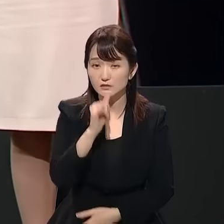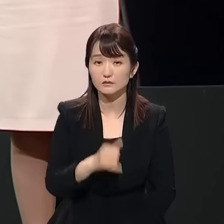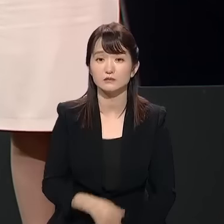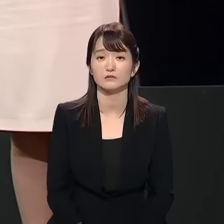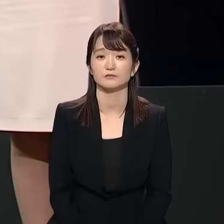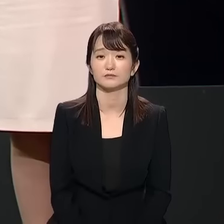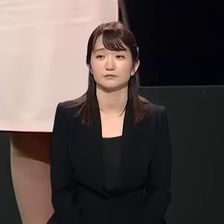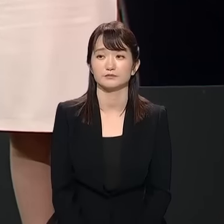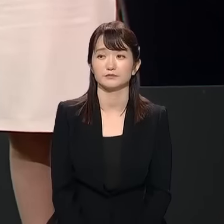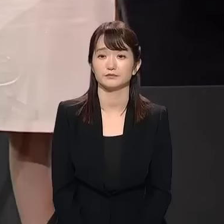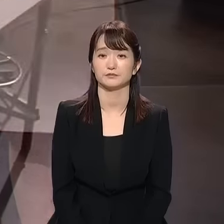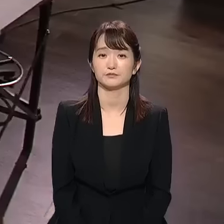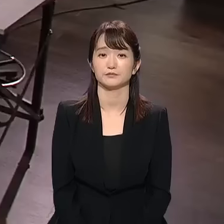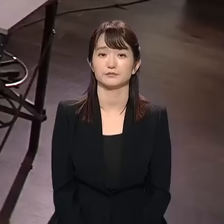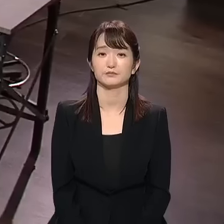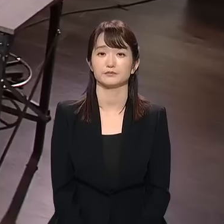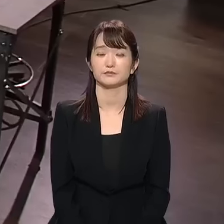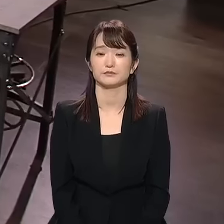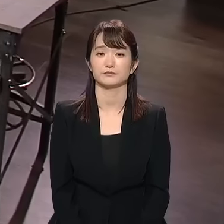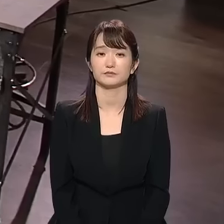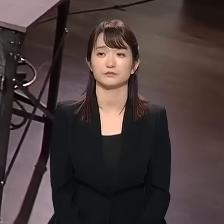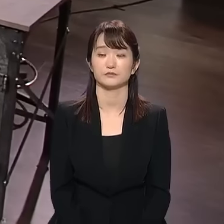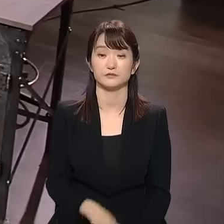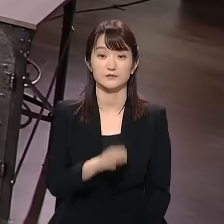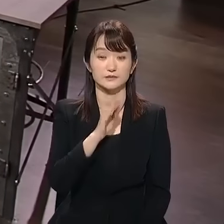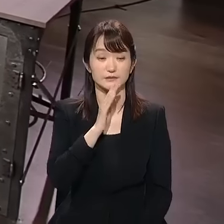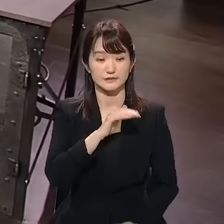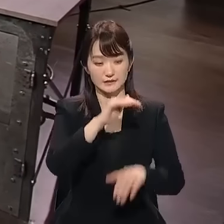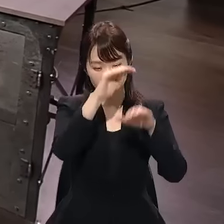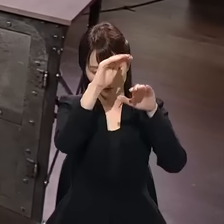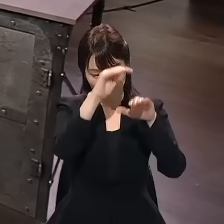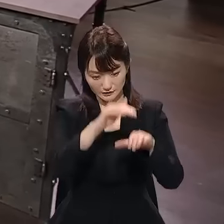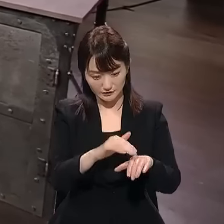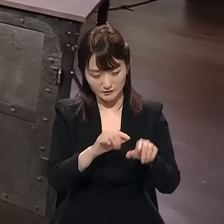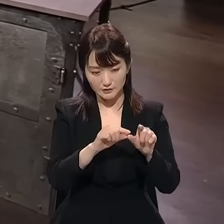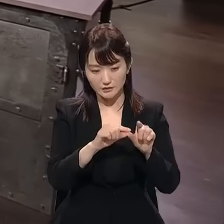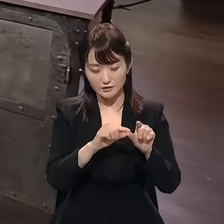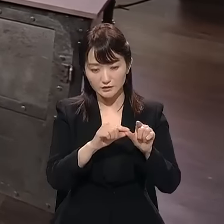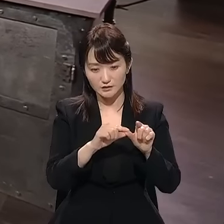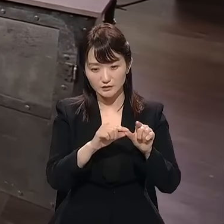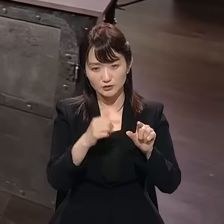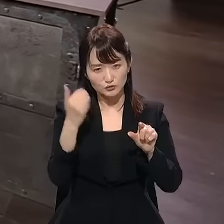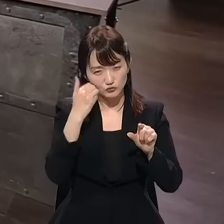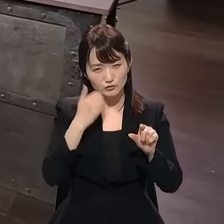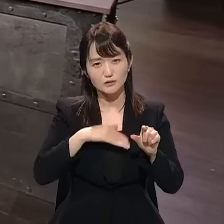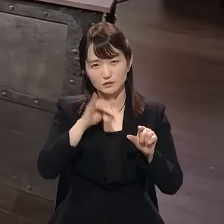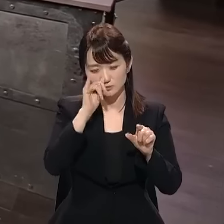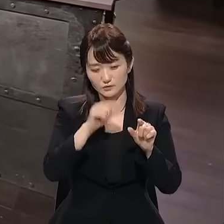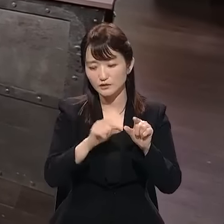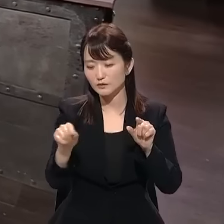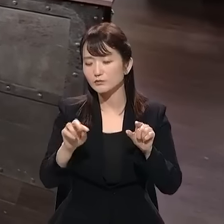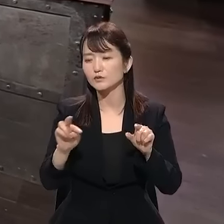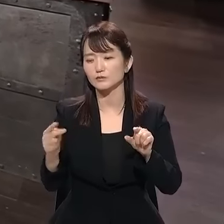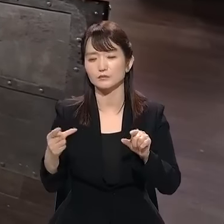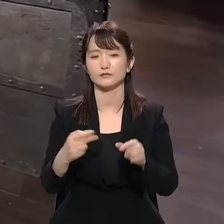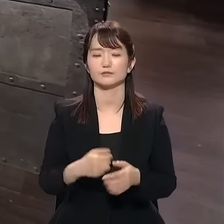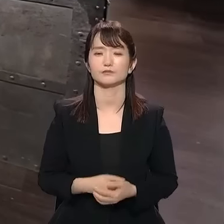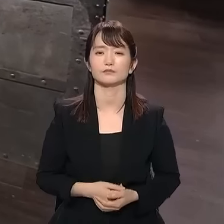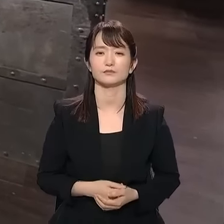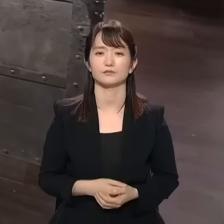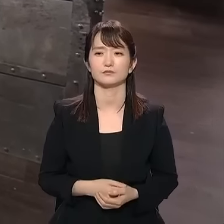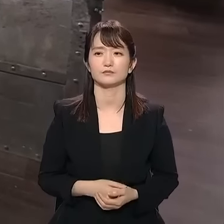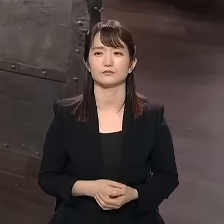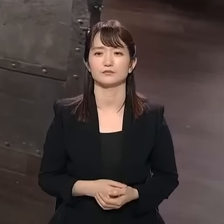생긴 걸까요 자 실제 사연을 당사자 특정을 이로 조금 각색했다는 점 미리 말씀드리 이고요